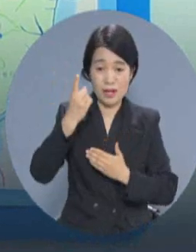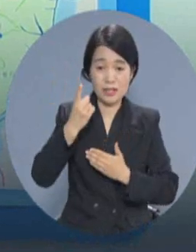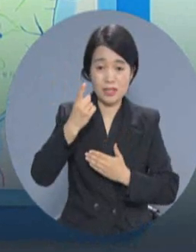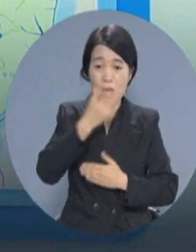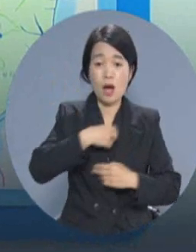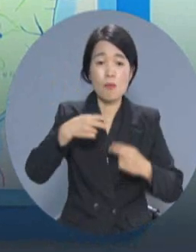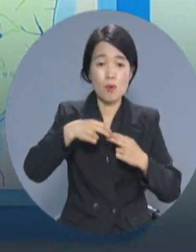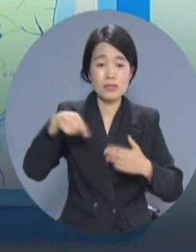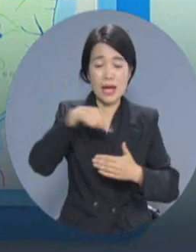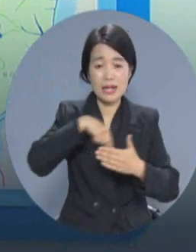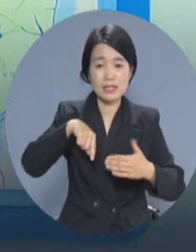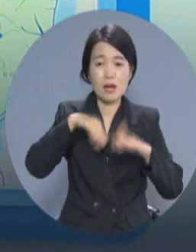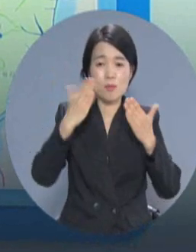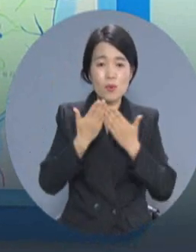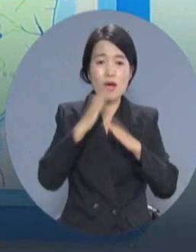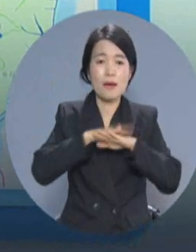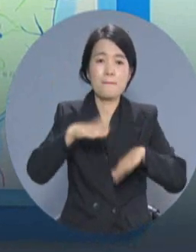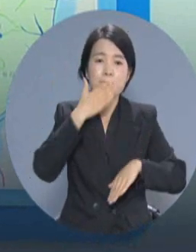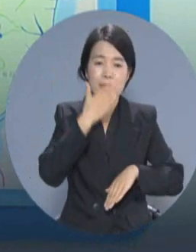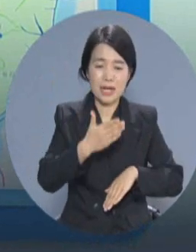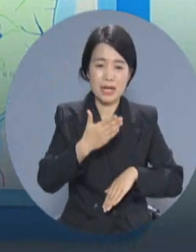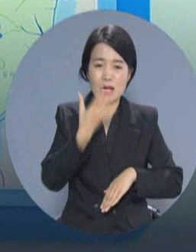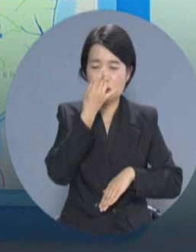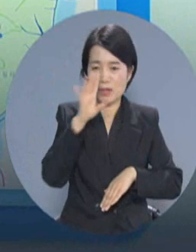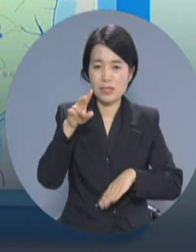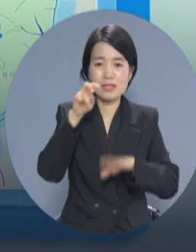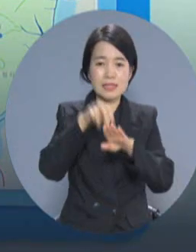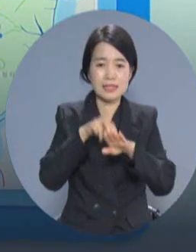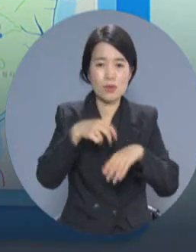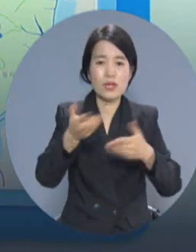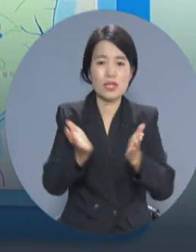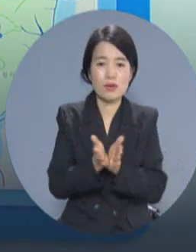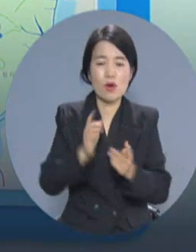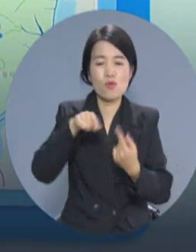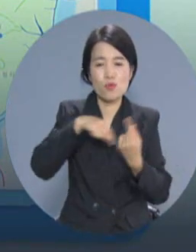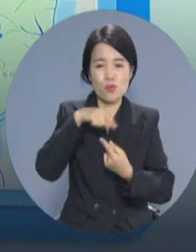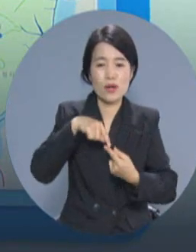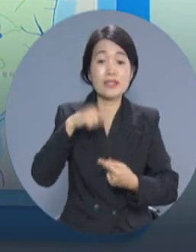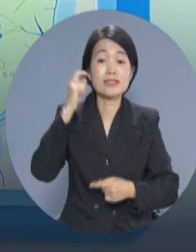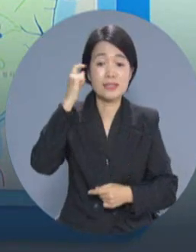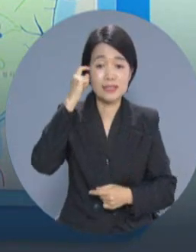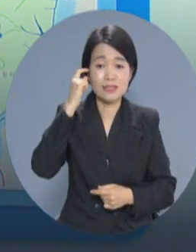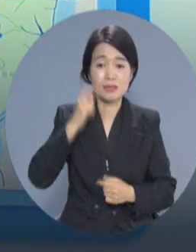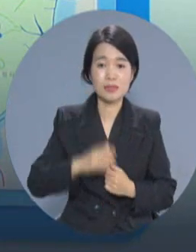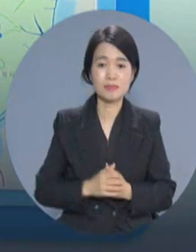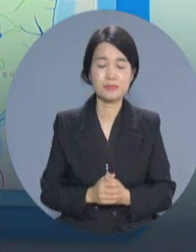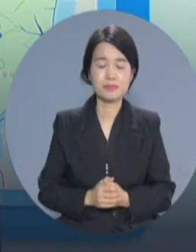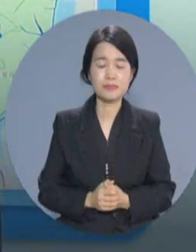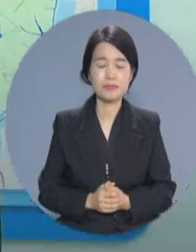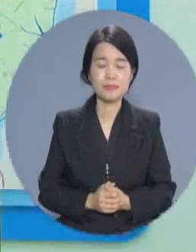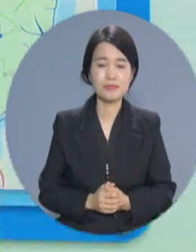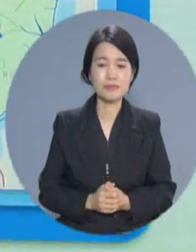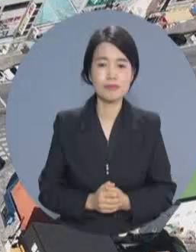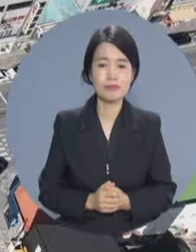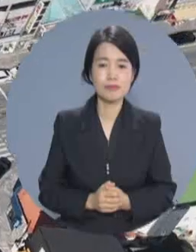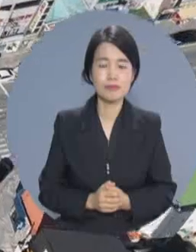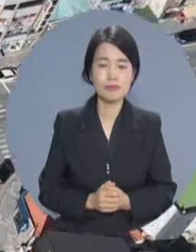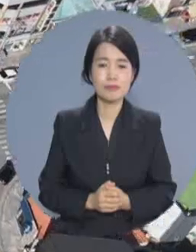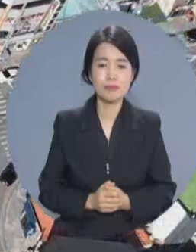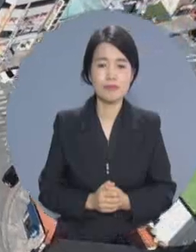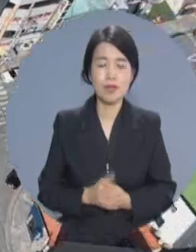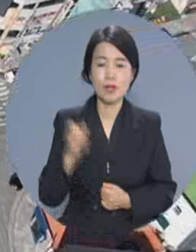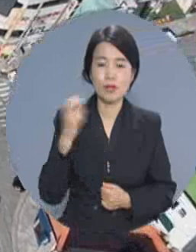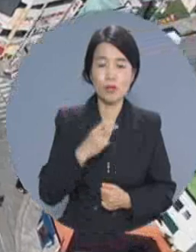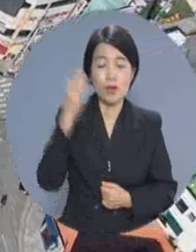통합적으로 들어와서 보건소에서 모든 것을 해결할 수 있는 원스톱 그 진료기관으로 운영될 수 있을 거라고 생각합니다.